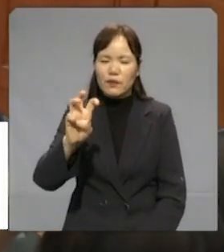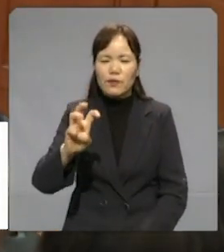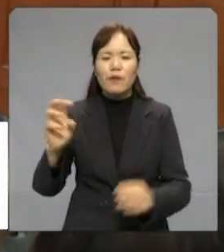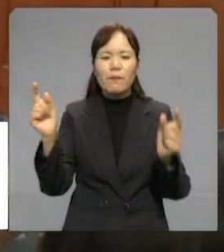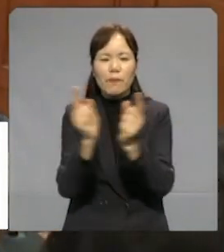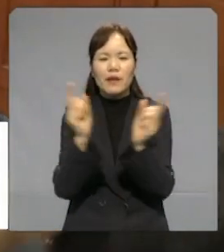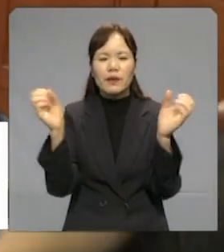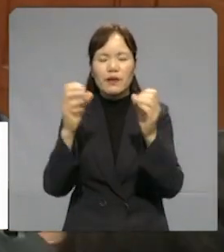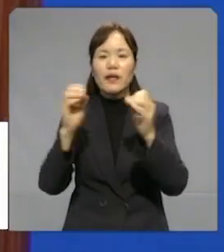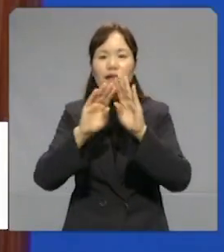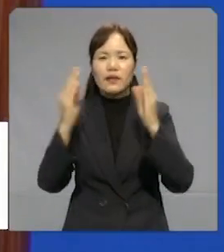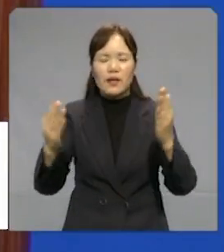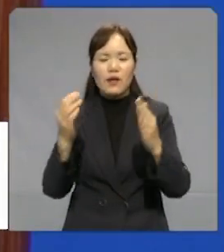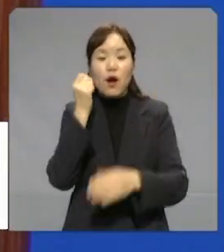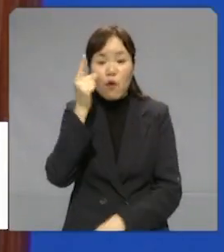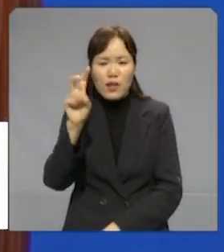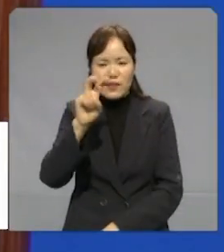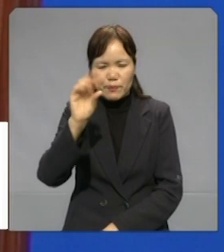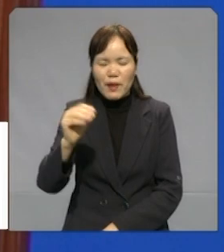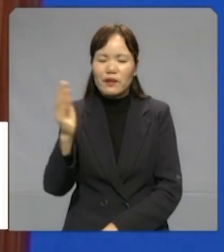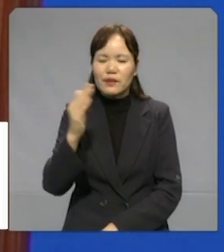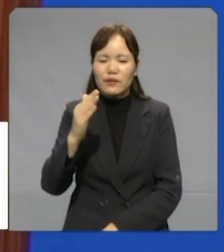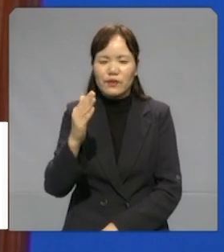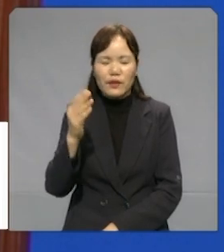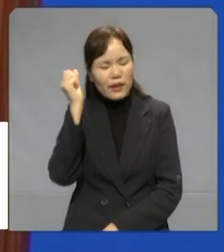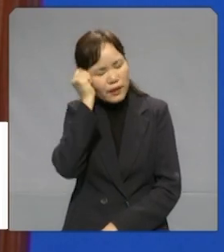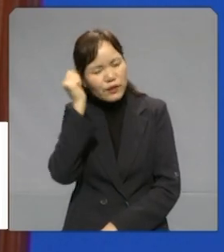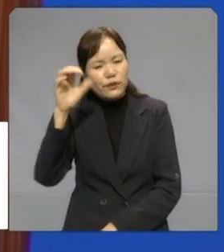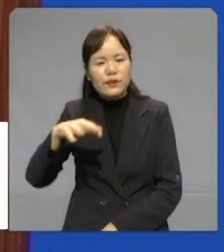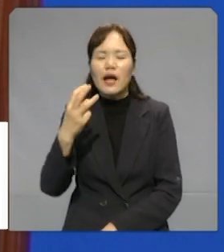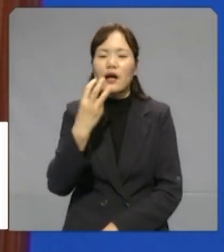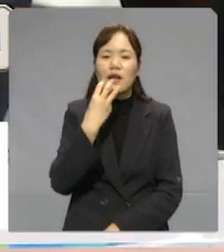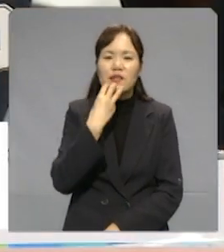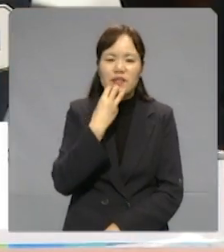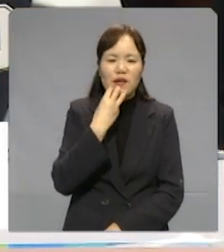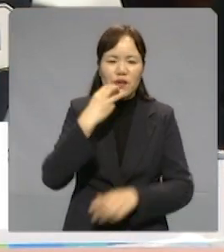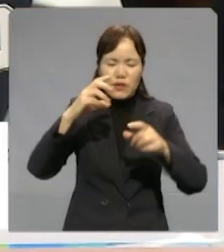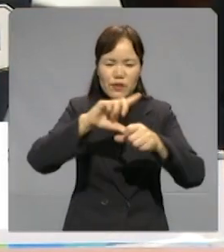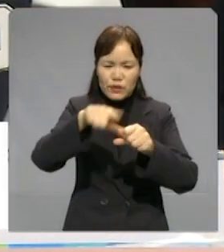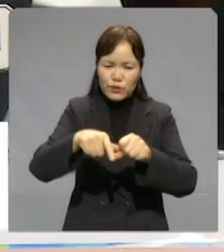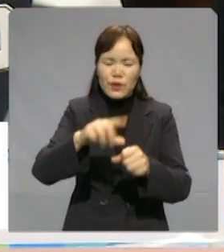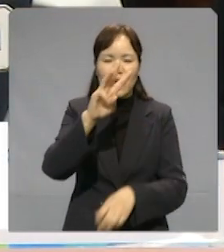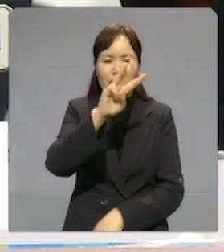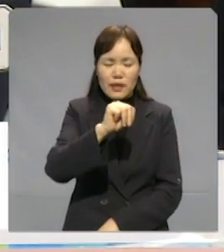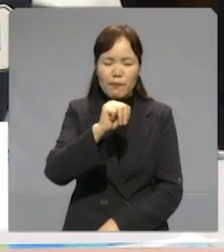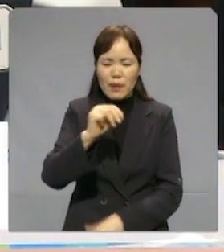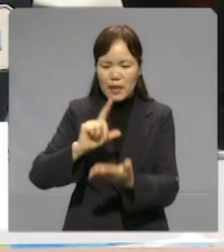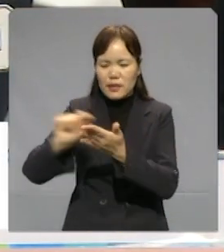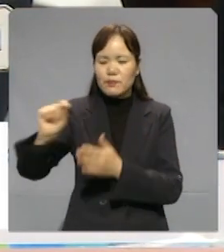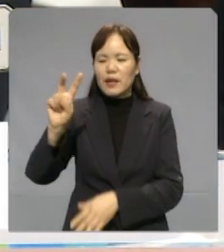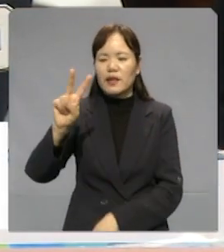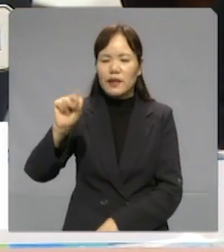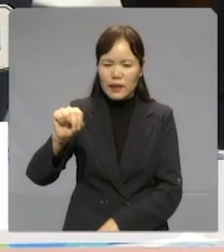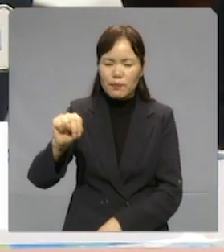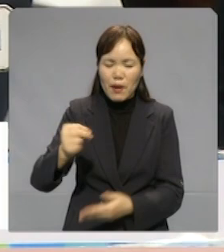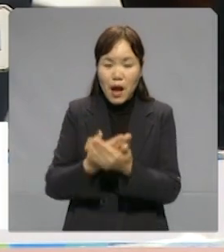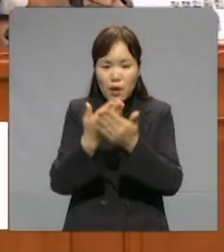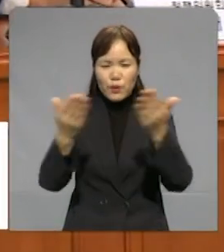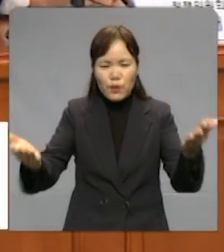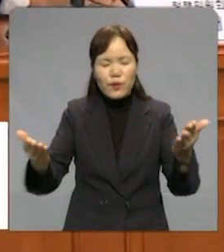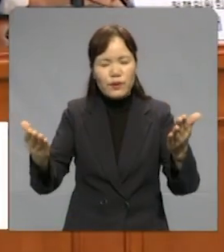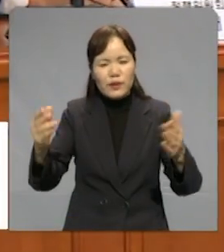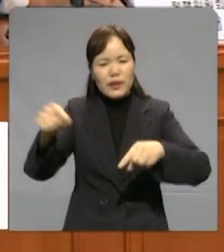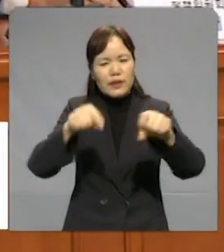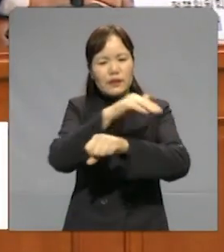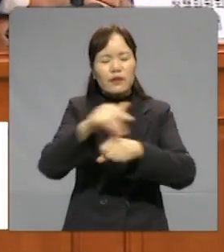열고 월 20만 원대 기숙사를 수도권에 3만 호, 지방에 2만 호 공급하는 내용의 청년 정책 1호를